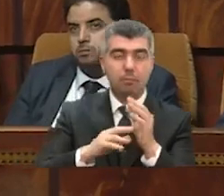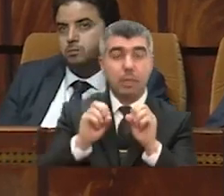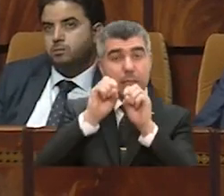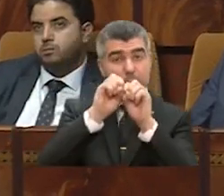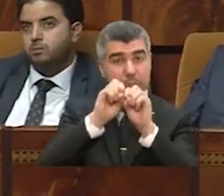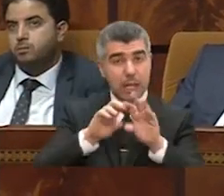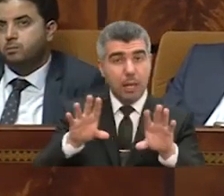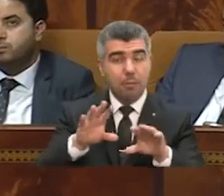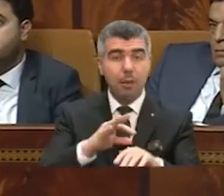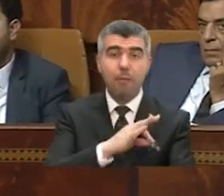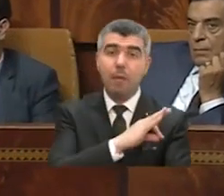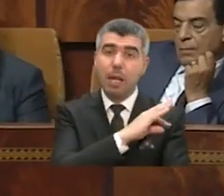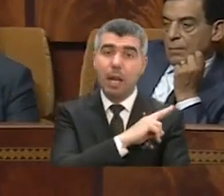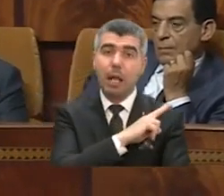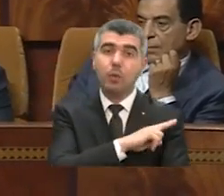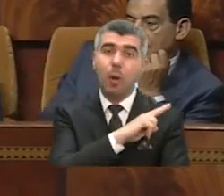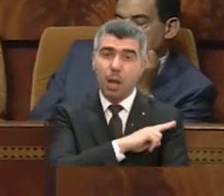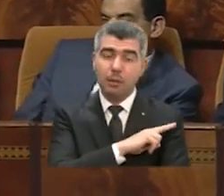التأمين الصحي